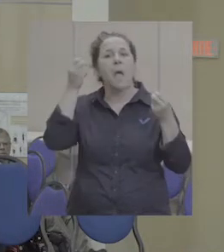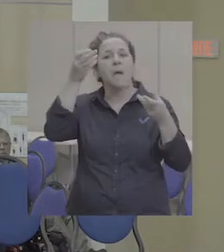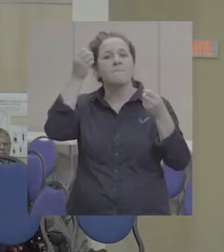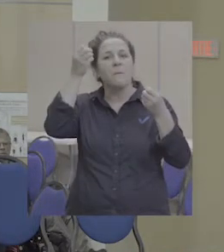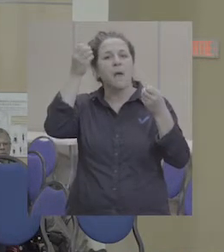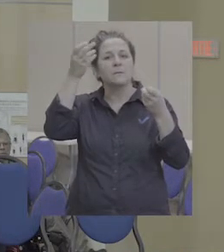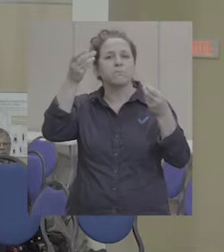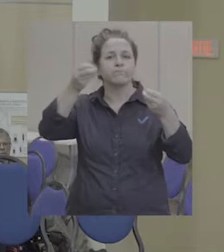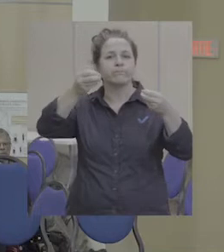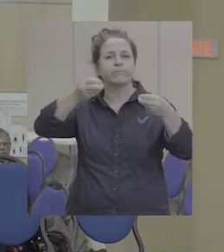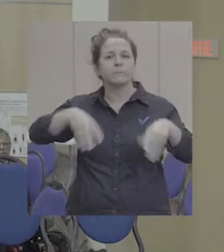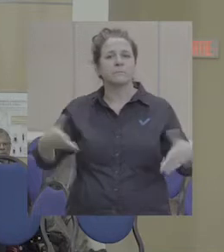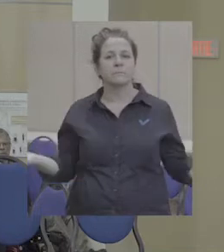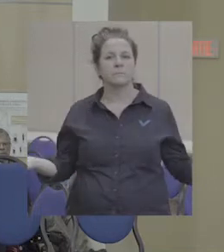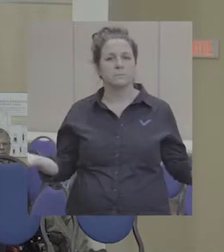d'information entre